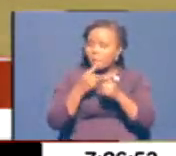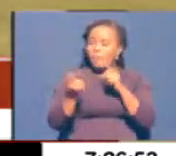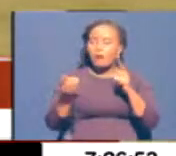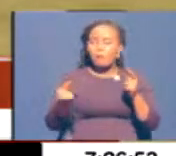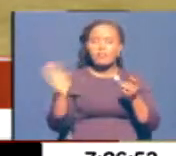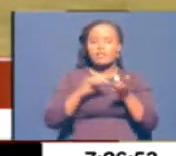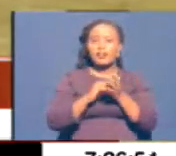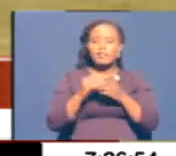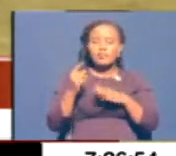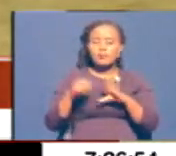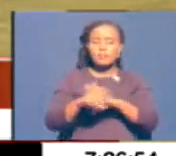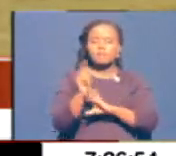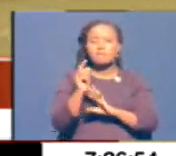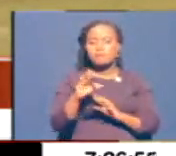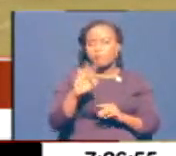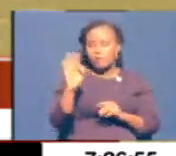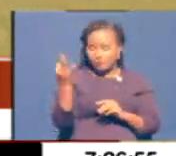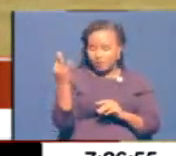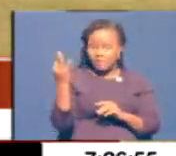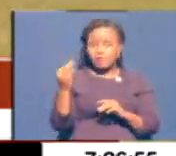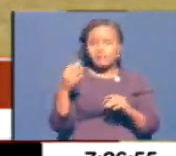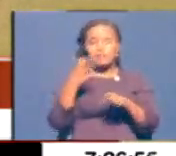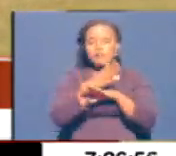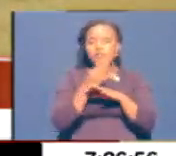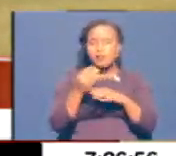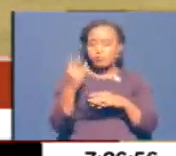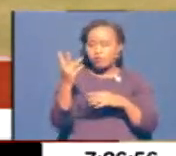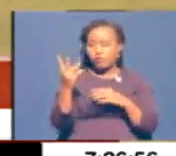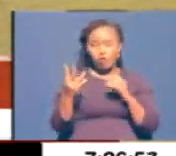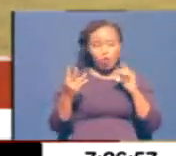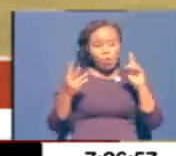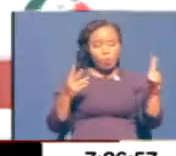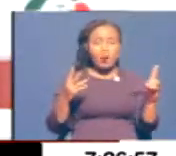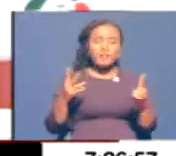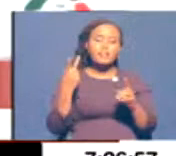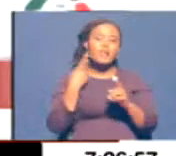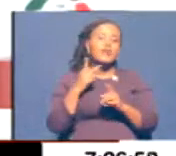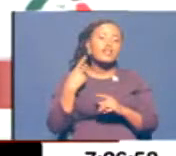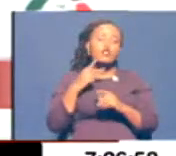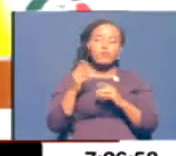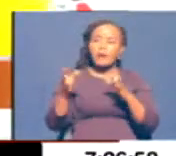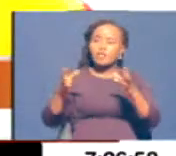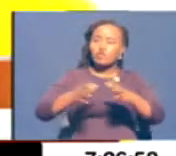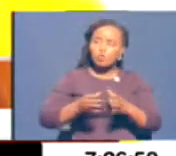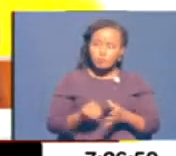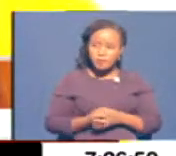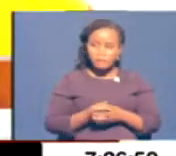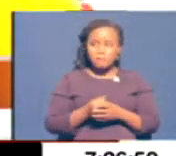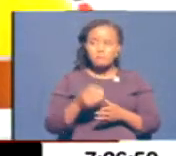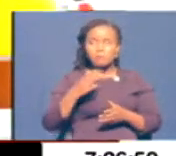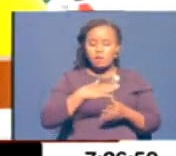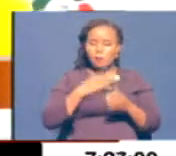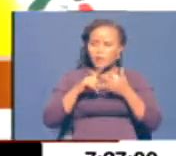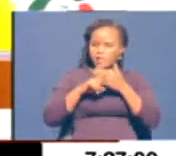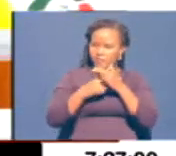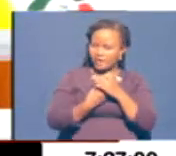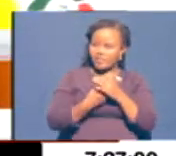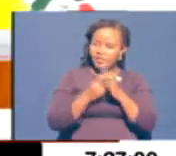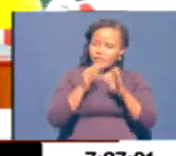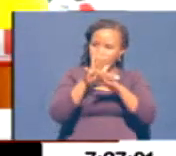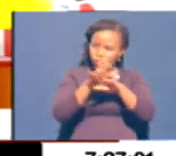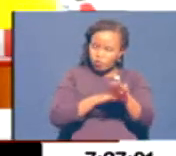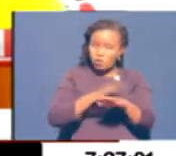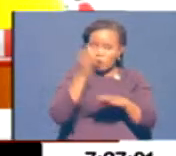mabao 3 katika ushindi wa bao 4-1 dhidi ya Kariobangi Sharks. Nilianza na low, niko na injury